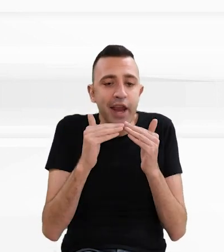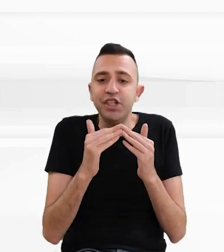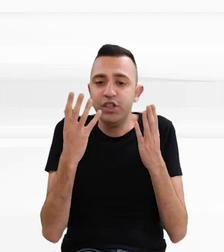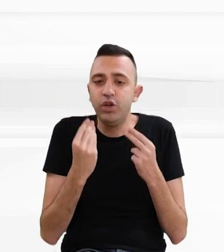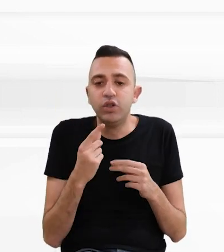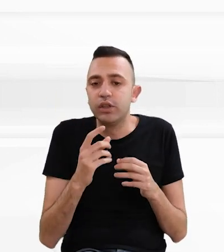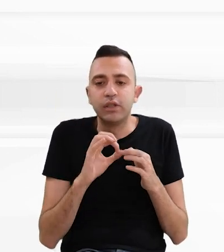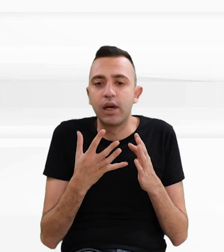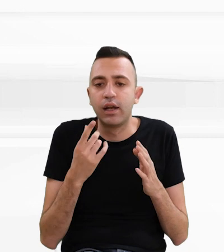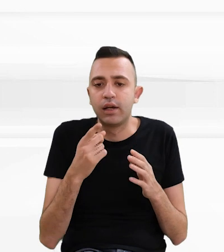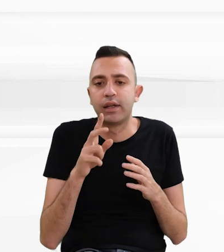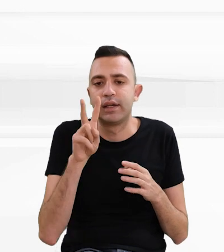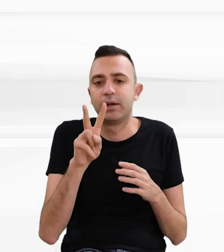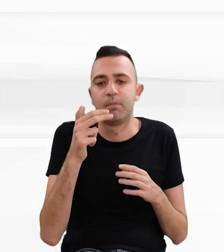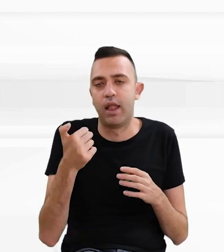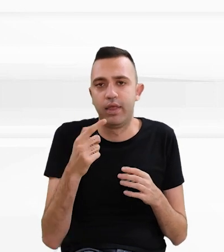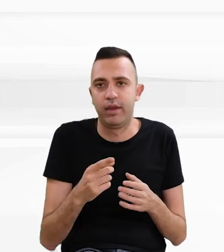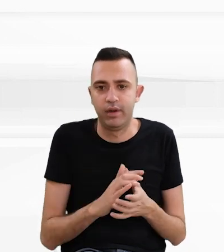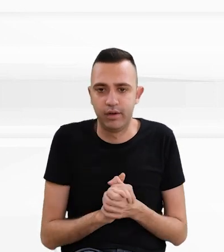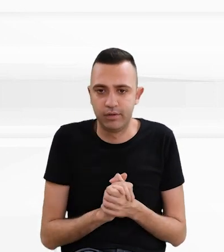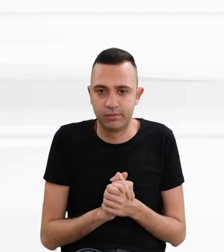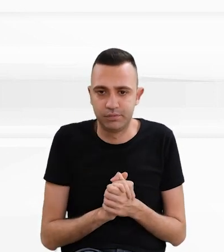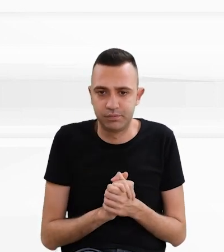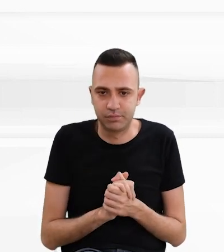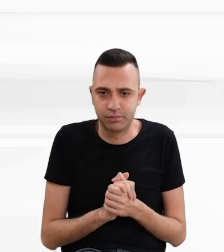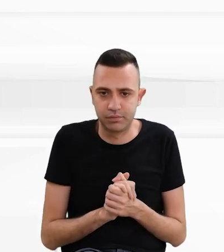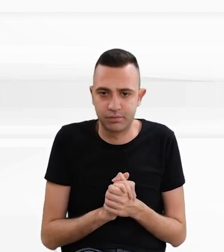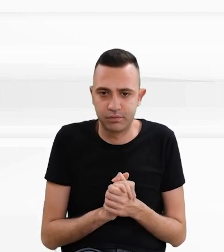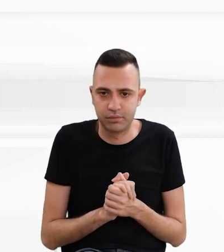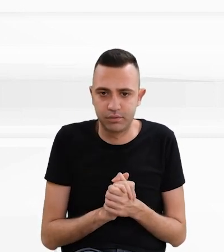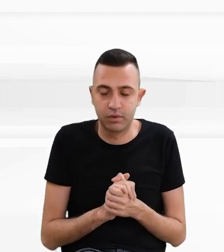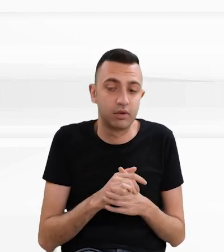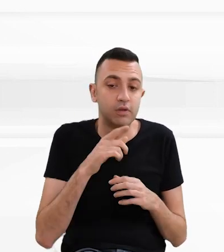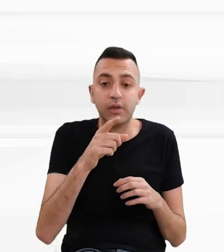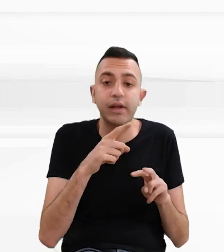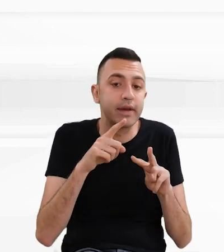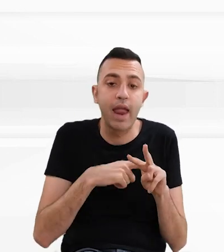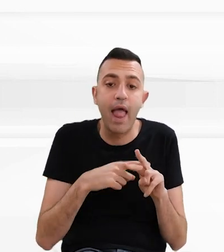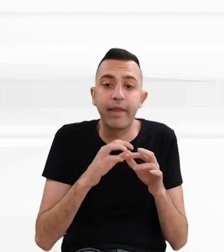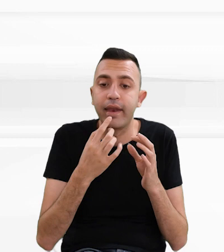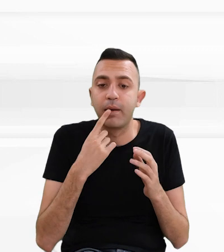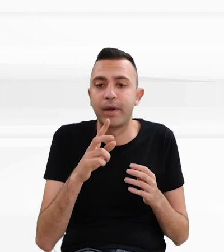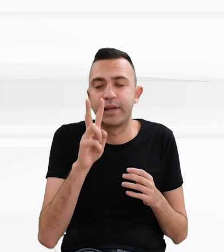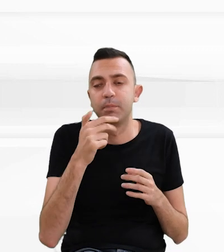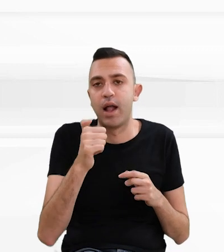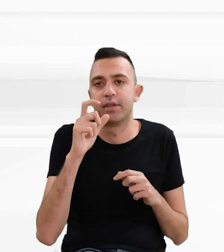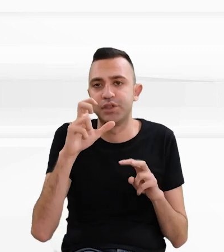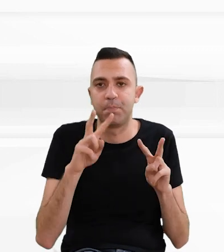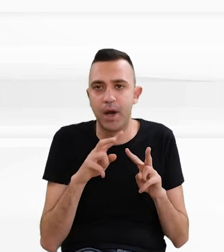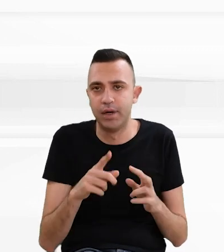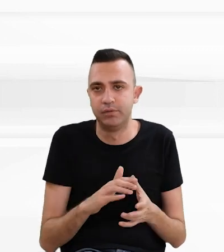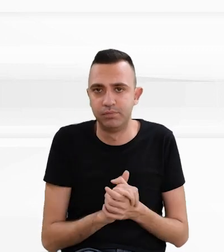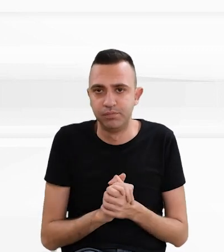eşit olacak neye 26'ya yani Burası yeniden kastımız daymış 26